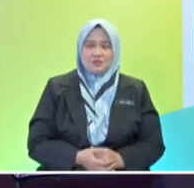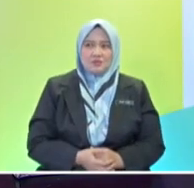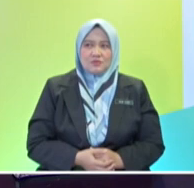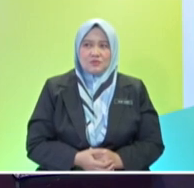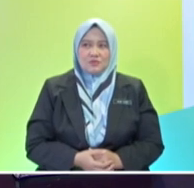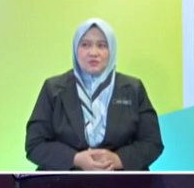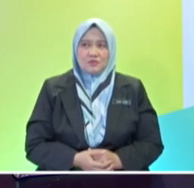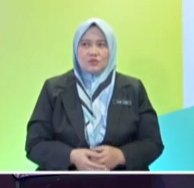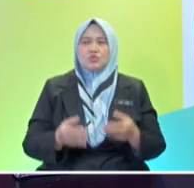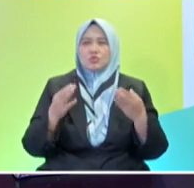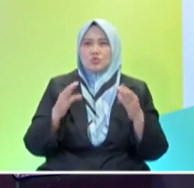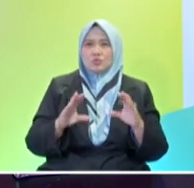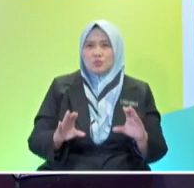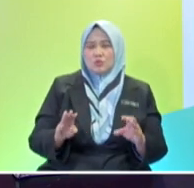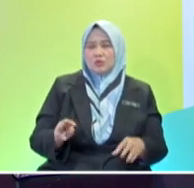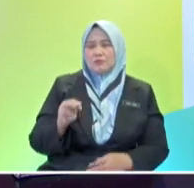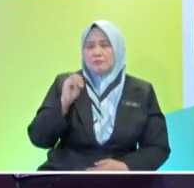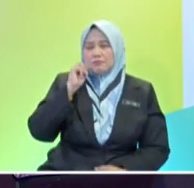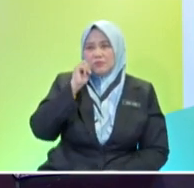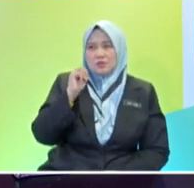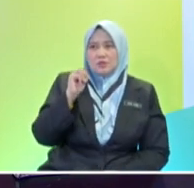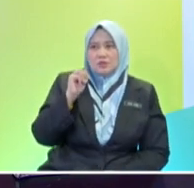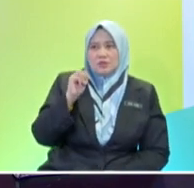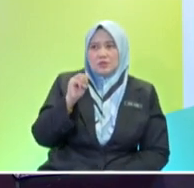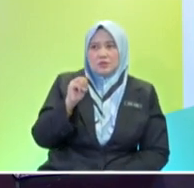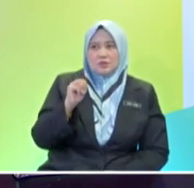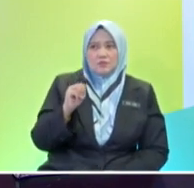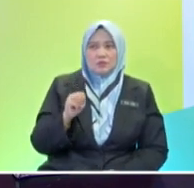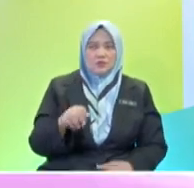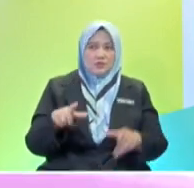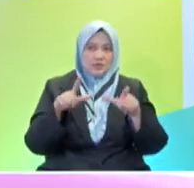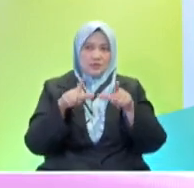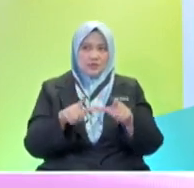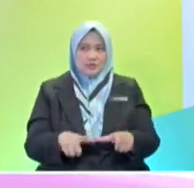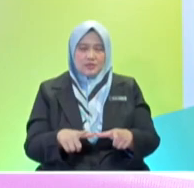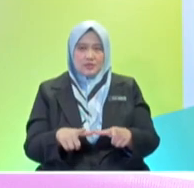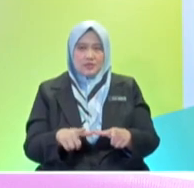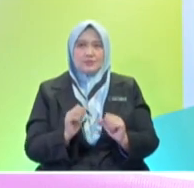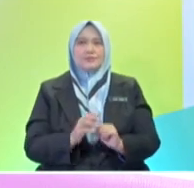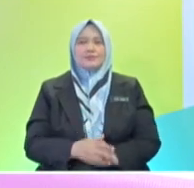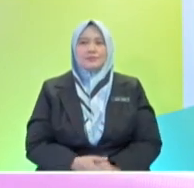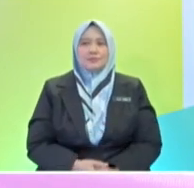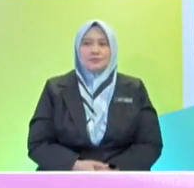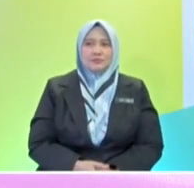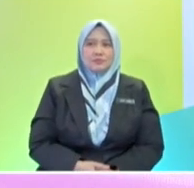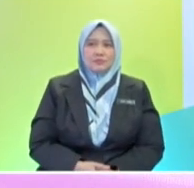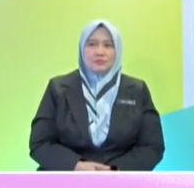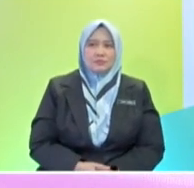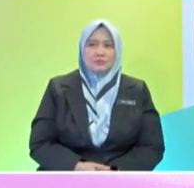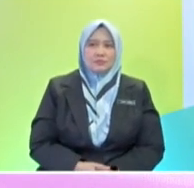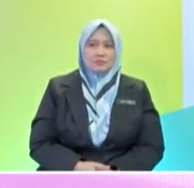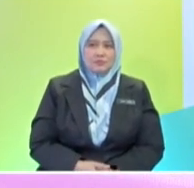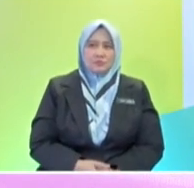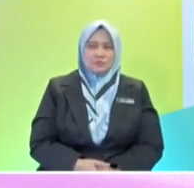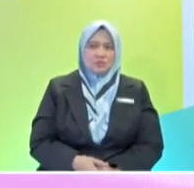Mira padankan. Baiklah. Okey. Ini gambar warna hitam yang pertama. Okey. Hitam. Kalau atas di sini macam